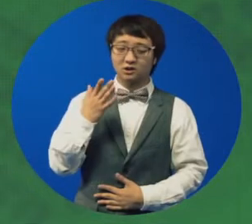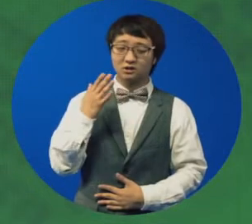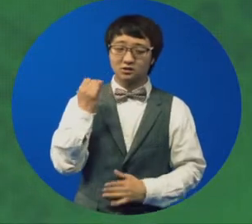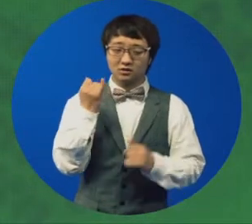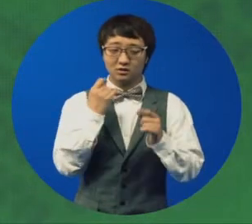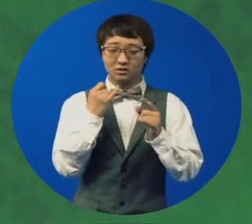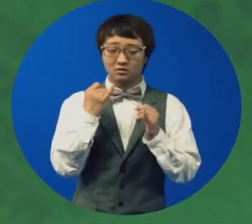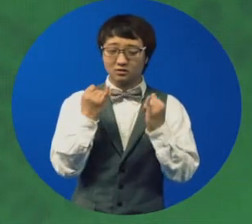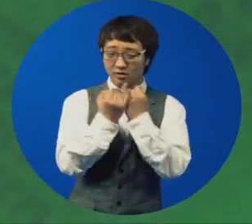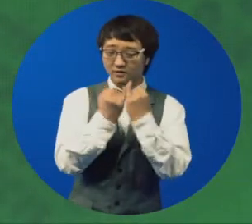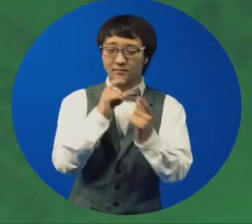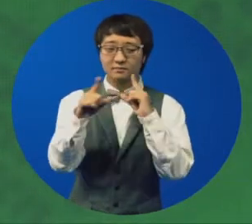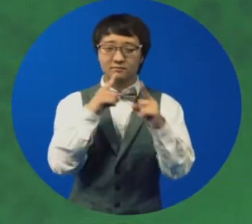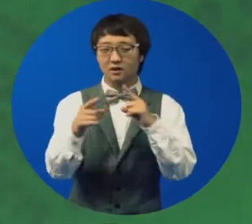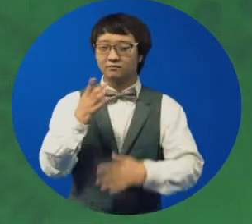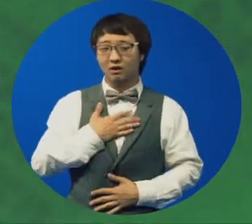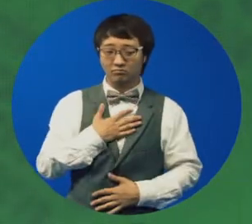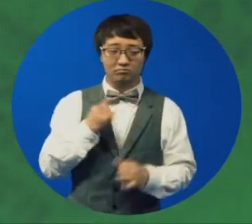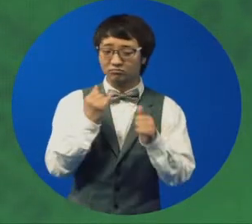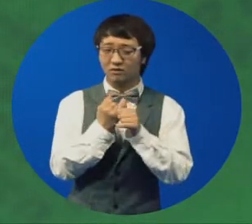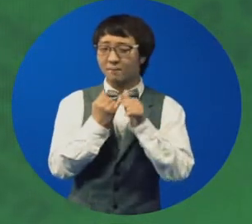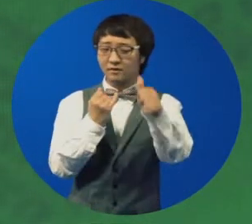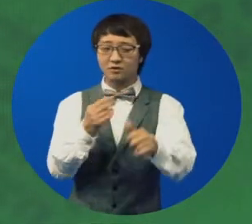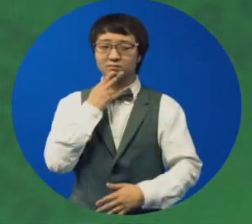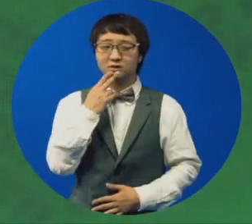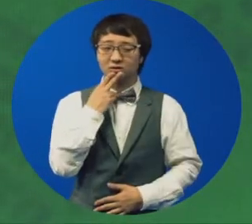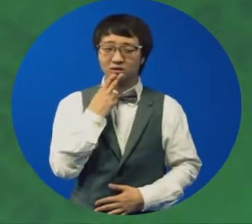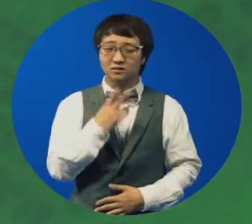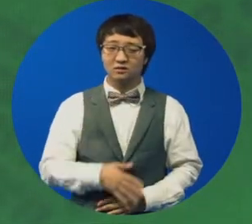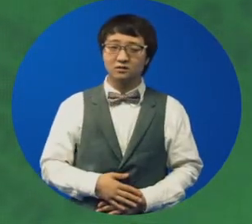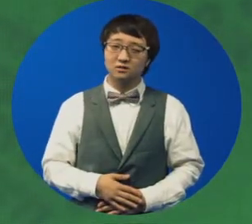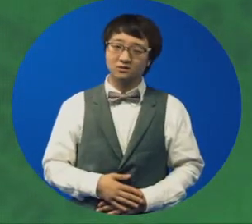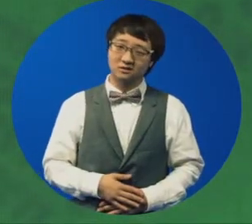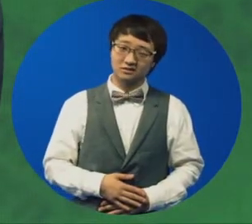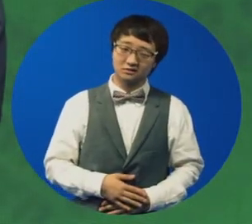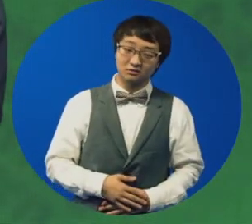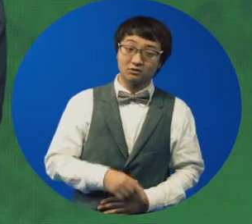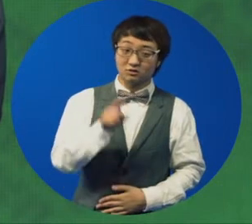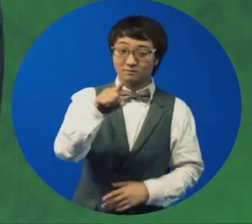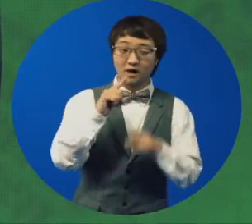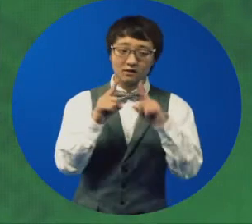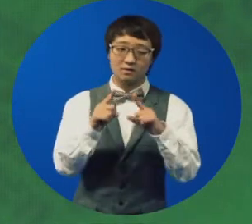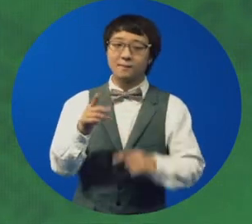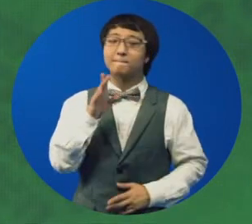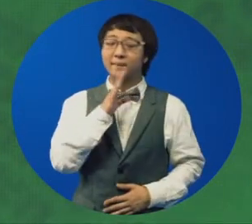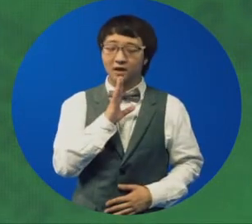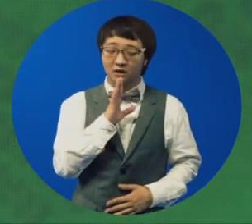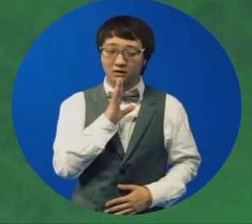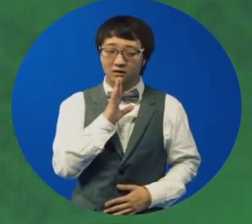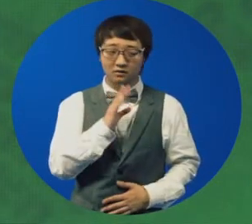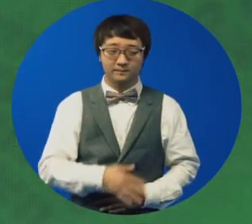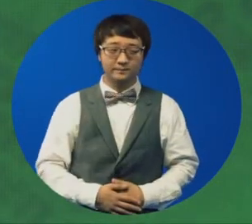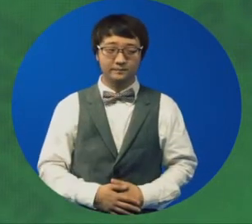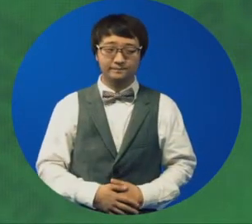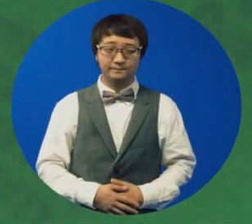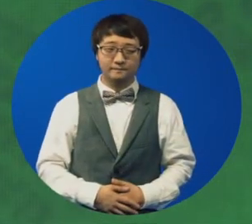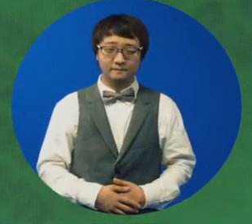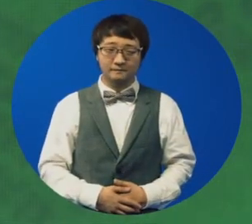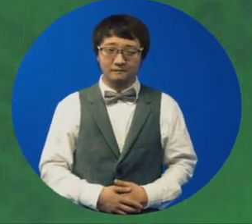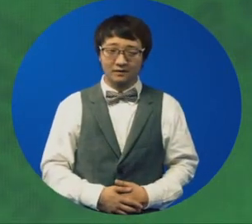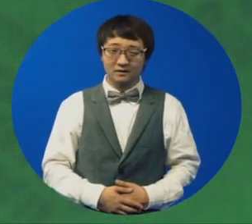맞다. 너에게 남편이 5식이나 있으나 내가 남편이 없다는 말이 맞다. 그 말은 이